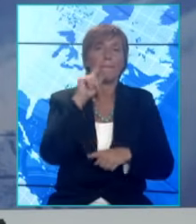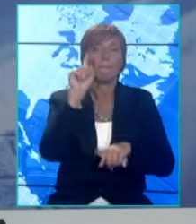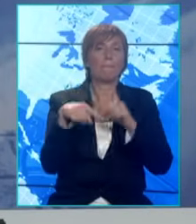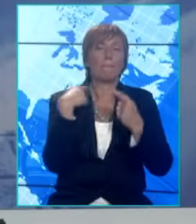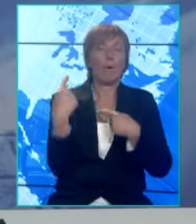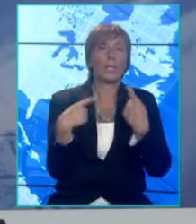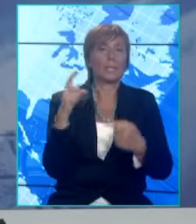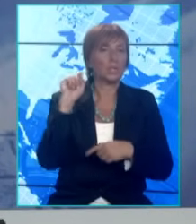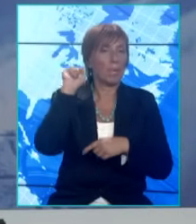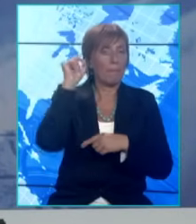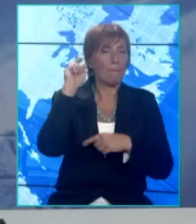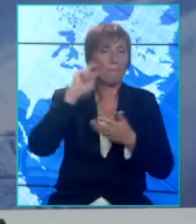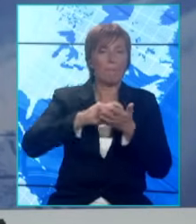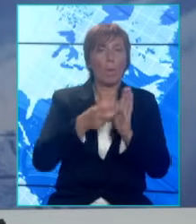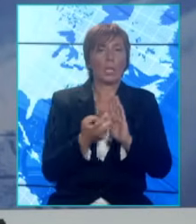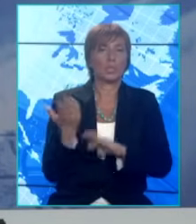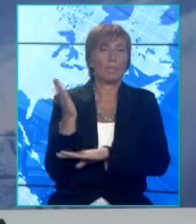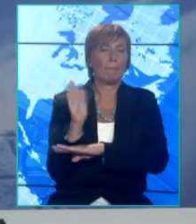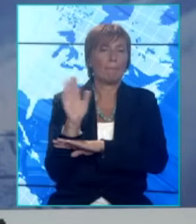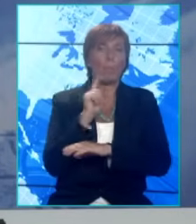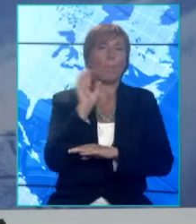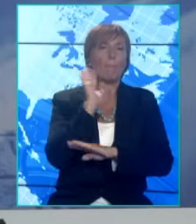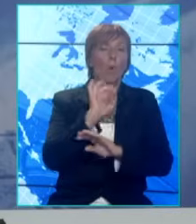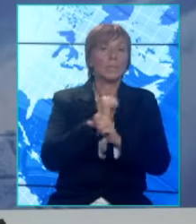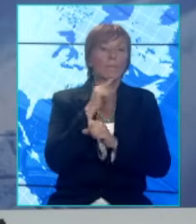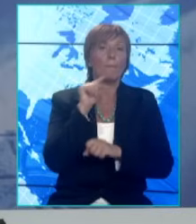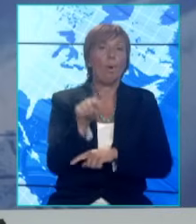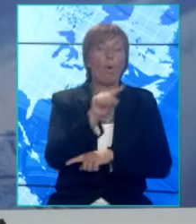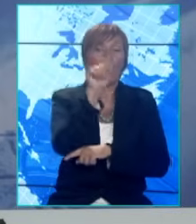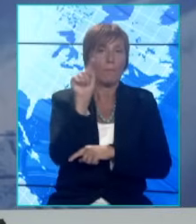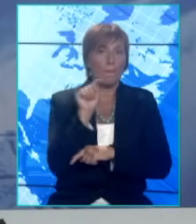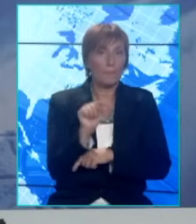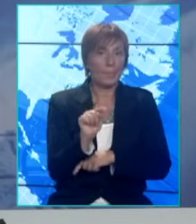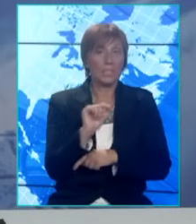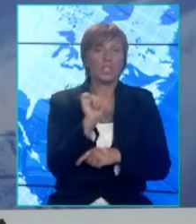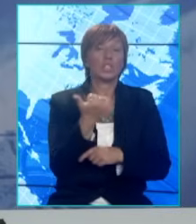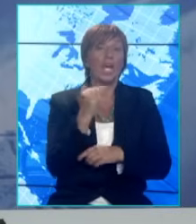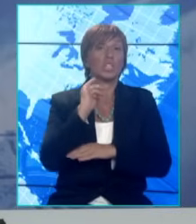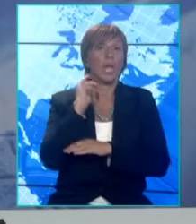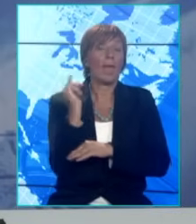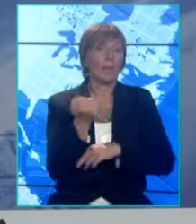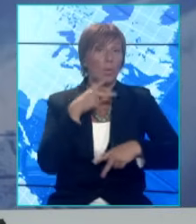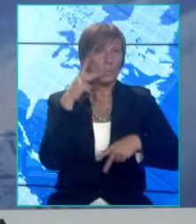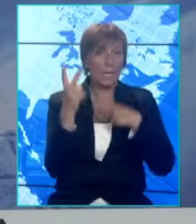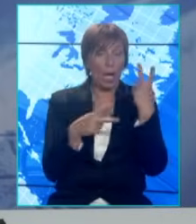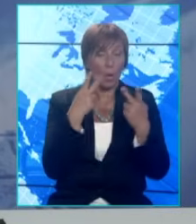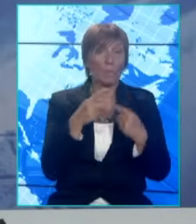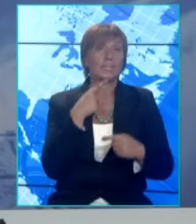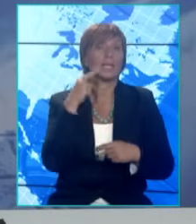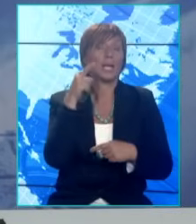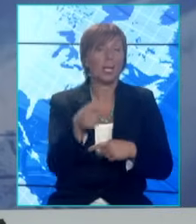pojedinih političkih dužnosnika u Bosni i Hercegovini po tom pitanju. Šta će Europska komisija na